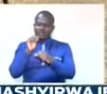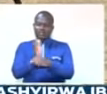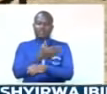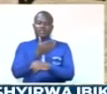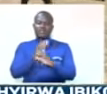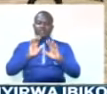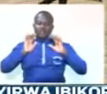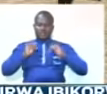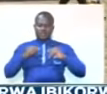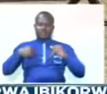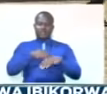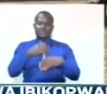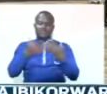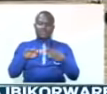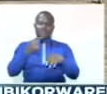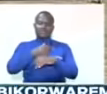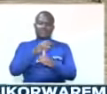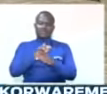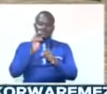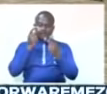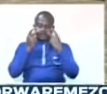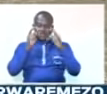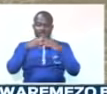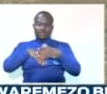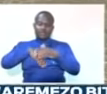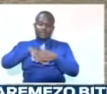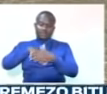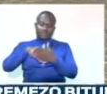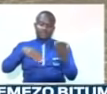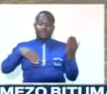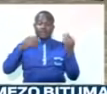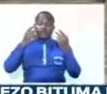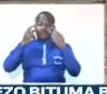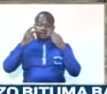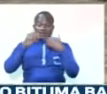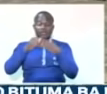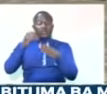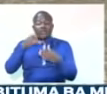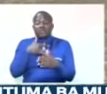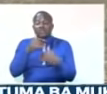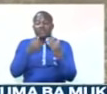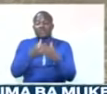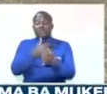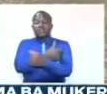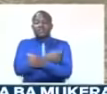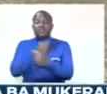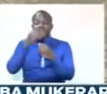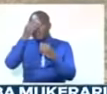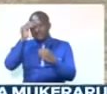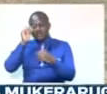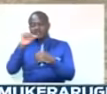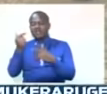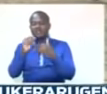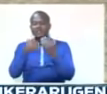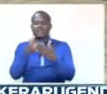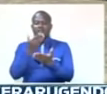tubibona ndetse nabanga bazaga ku mupira urabona kumva ko yikingije yibagirwa ibindi byose byari